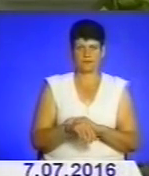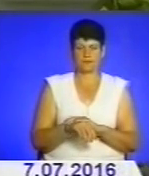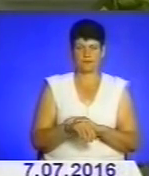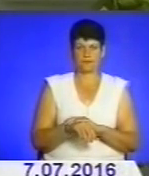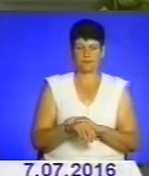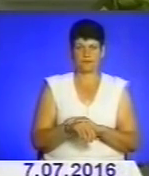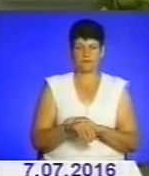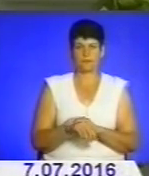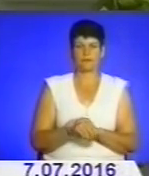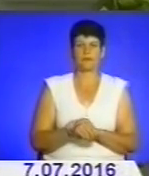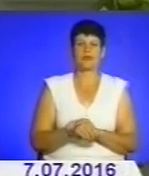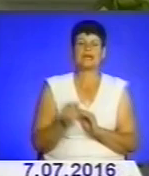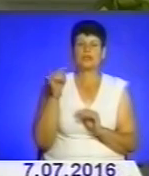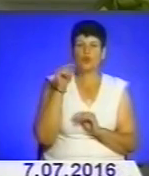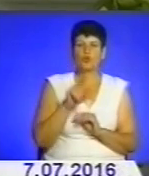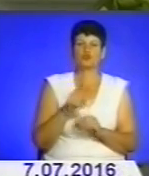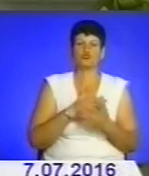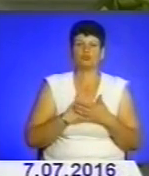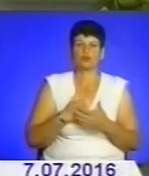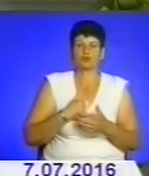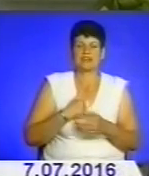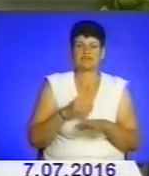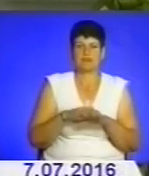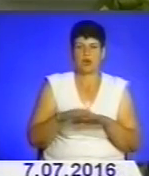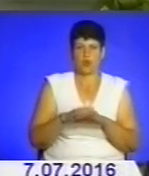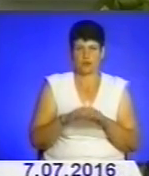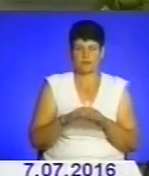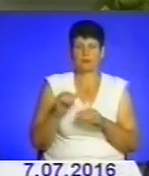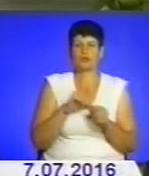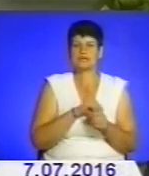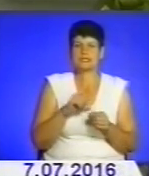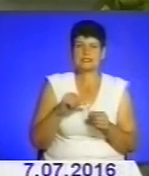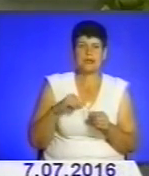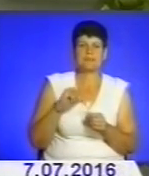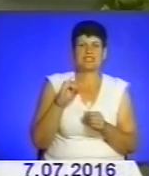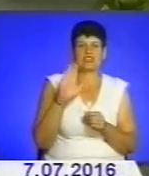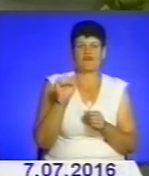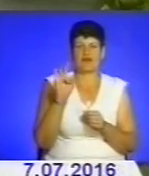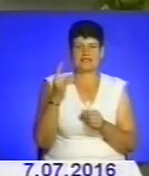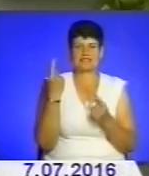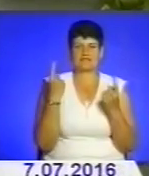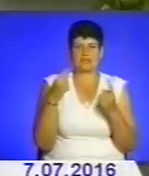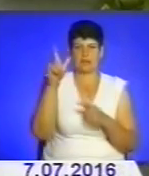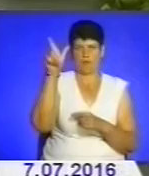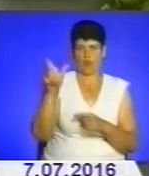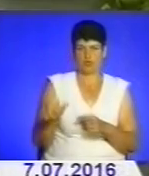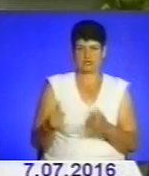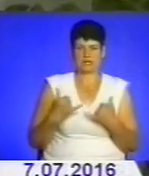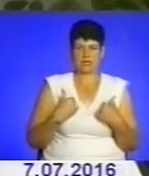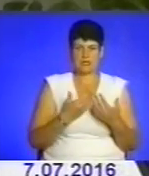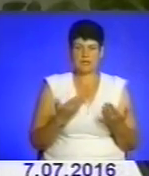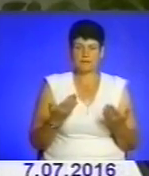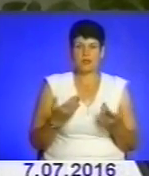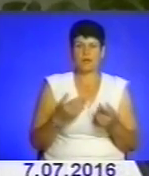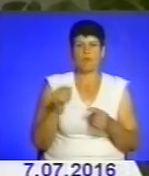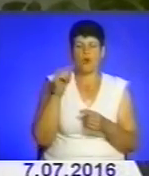того, що люблять у нас в народі, зрештою. Бо тому що сам Іван – це дуже велика постать для нас. І про нього говорили